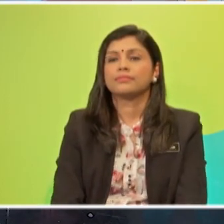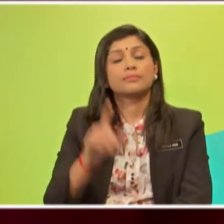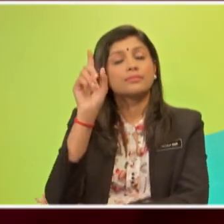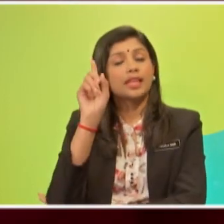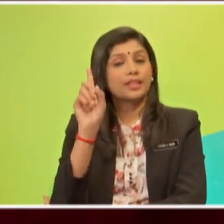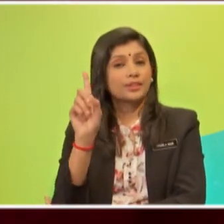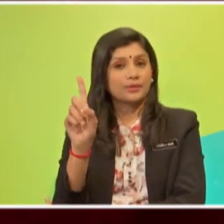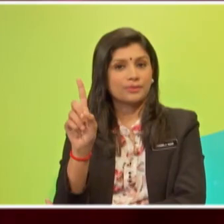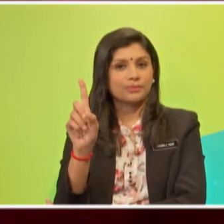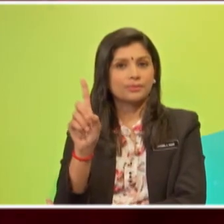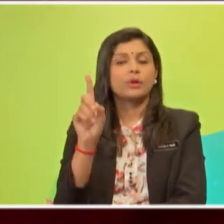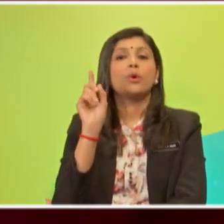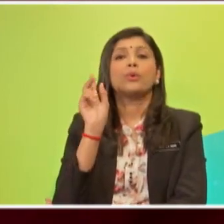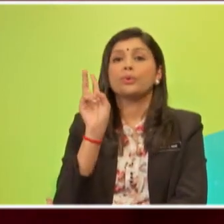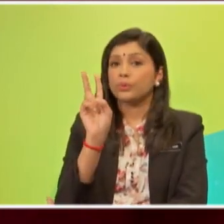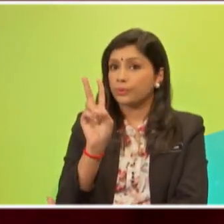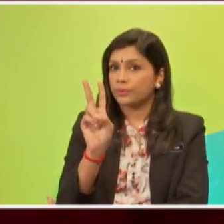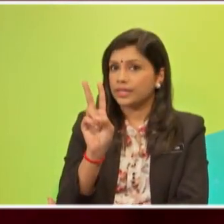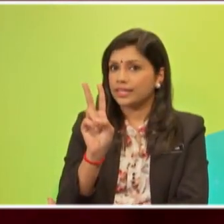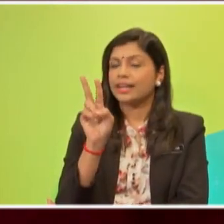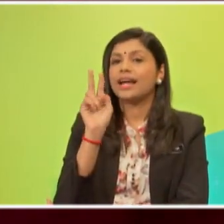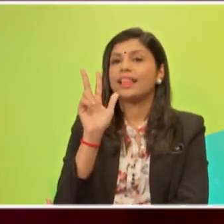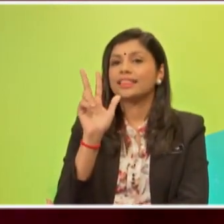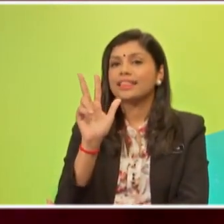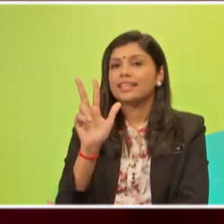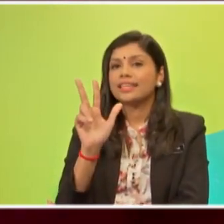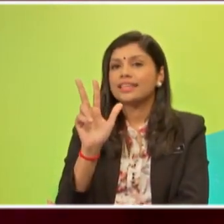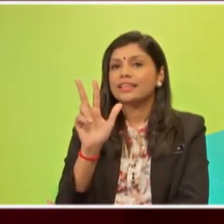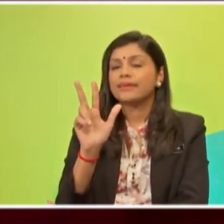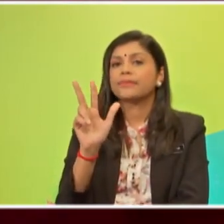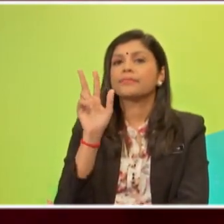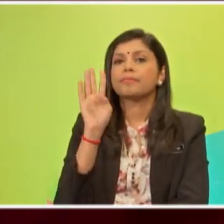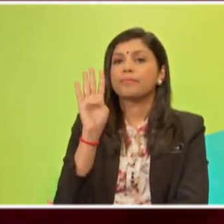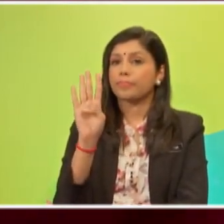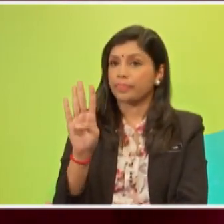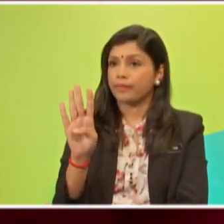mula. Satu, dua, tiga,